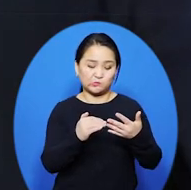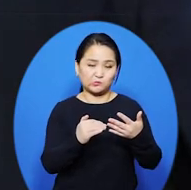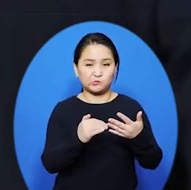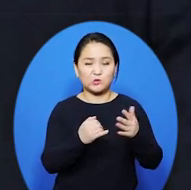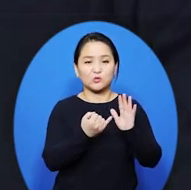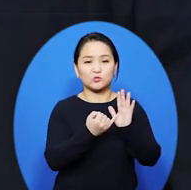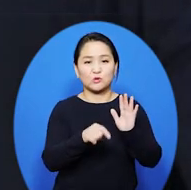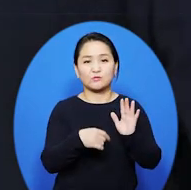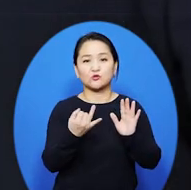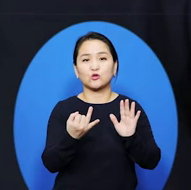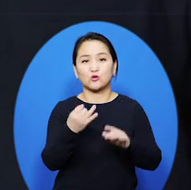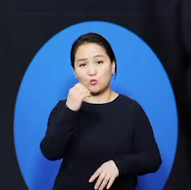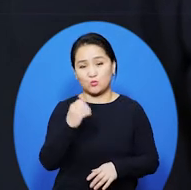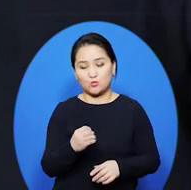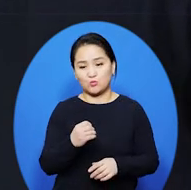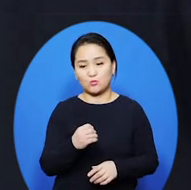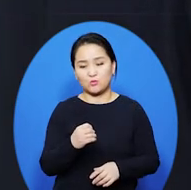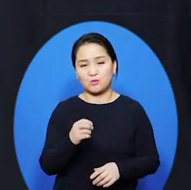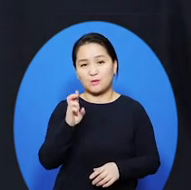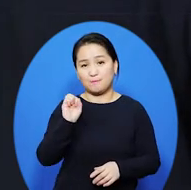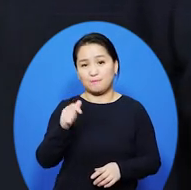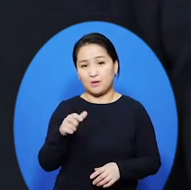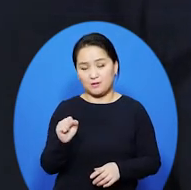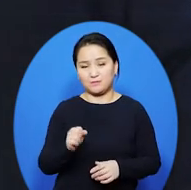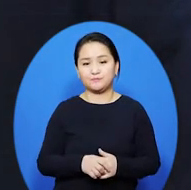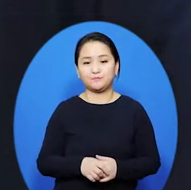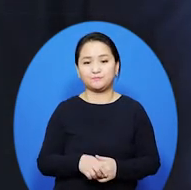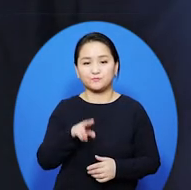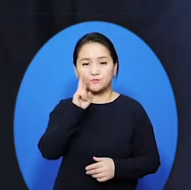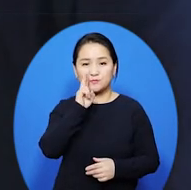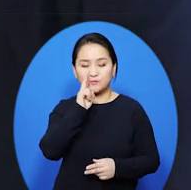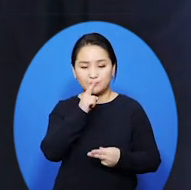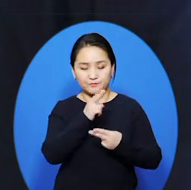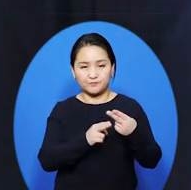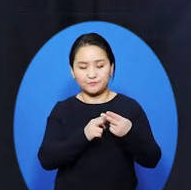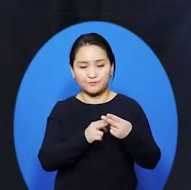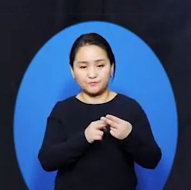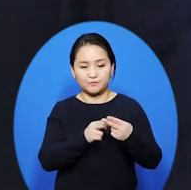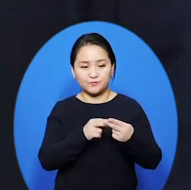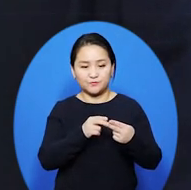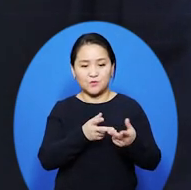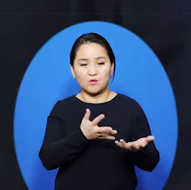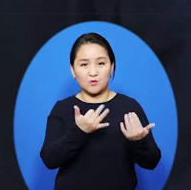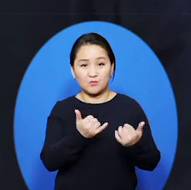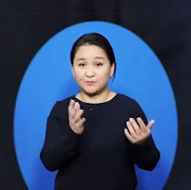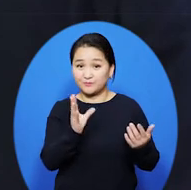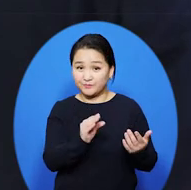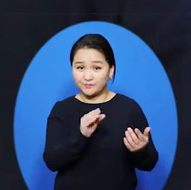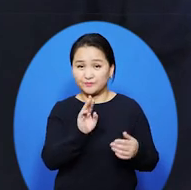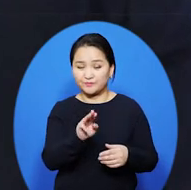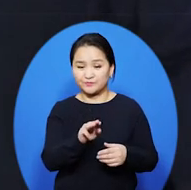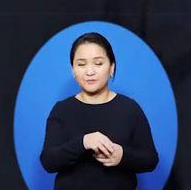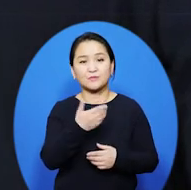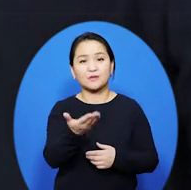Ажилгүйдлийн төвшин маа дээр 6.7. Тийм. Энэ бол бас л бага үзүүлэлт байна. А хүнсний эрхийн бичгийн зорилттой хэрэгдлийн тав бас бага